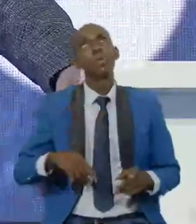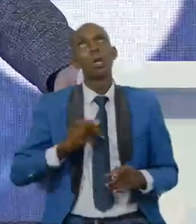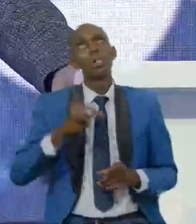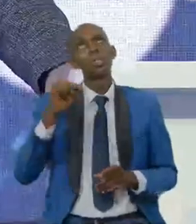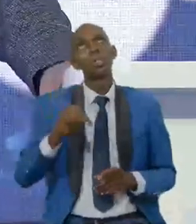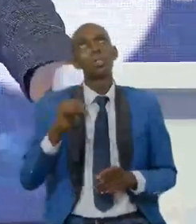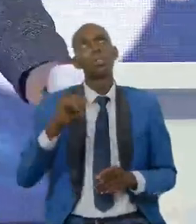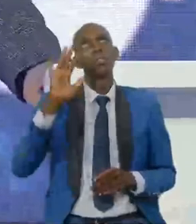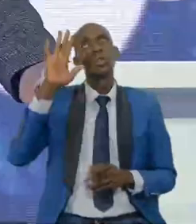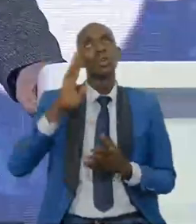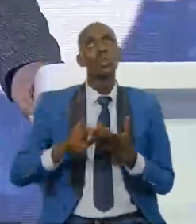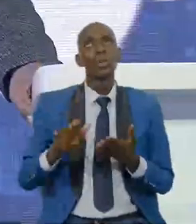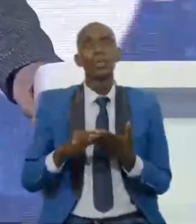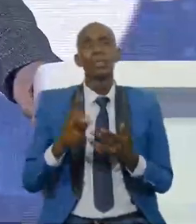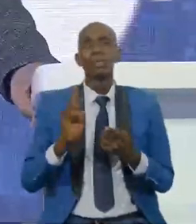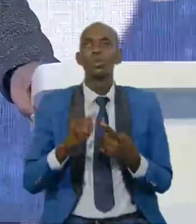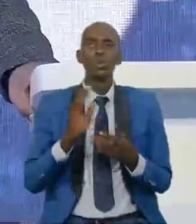de ton pardon.